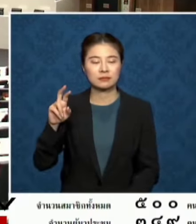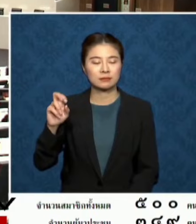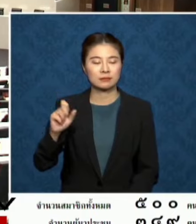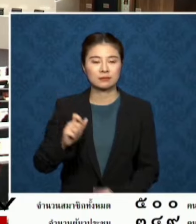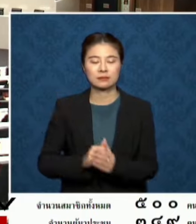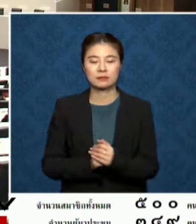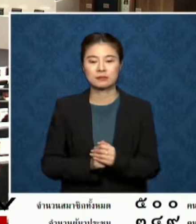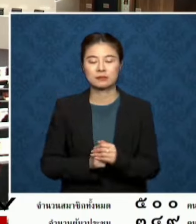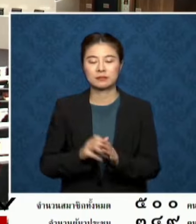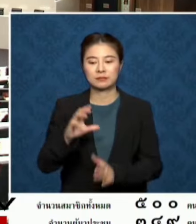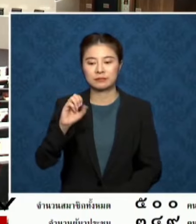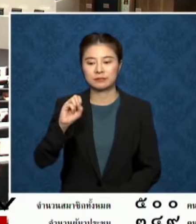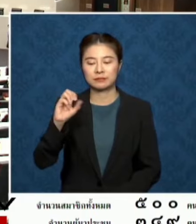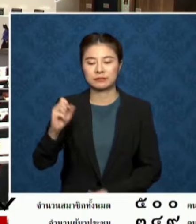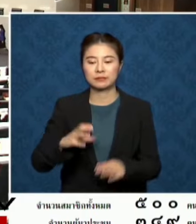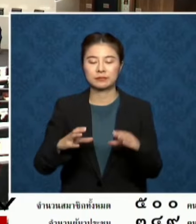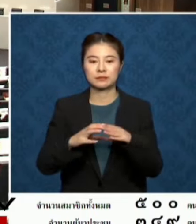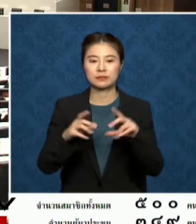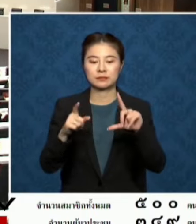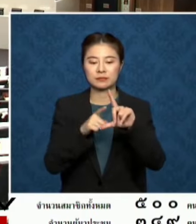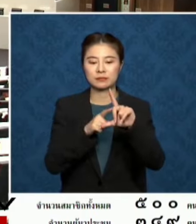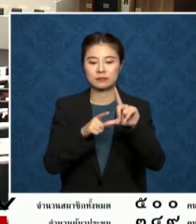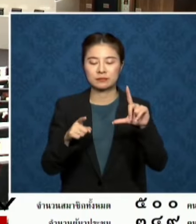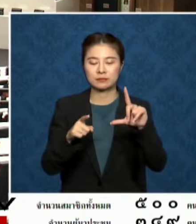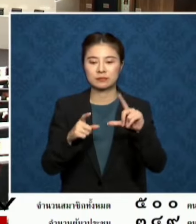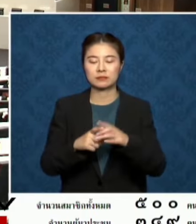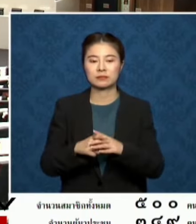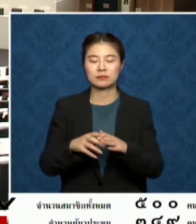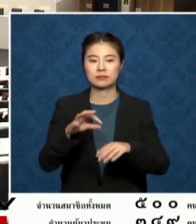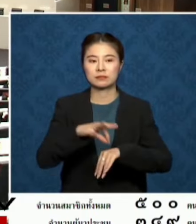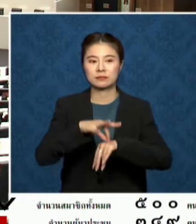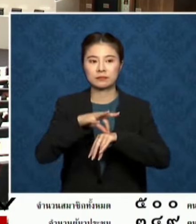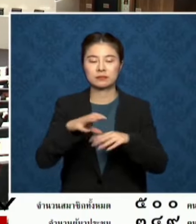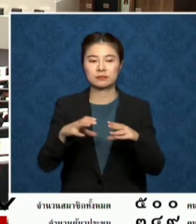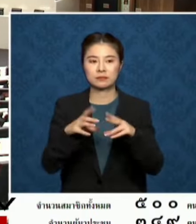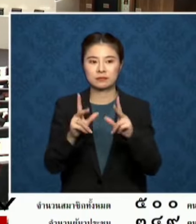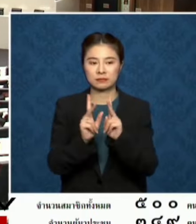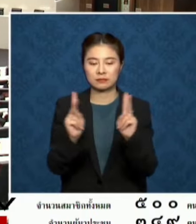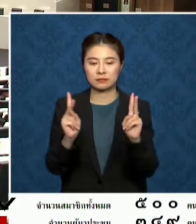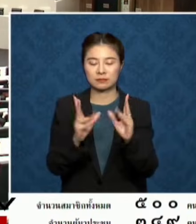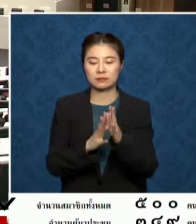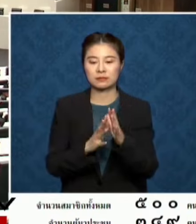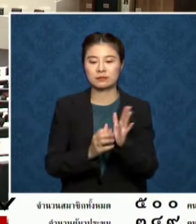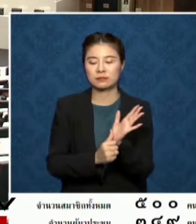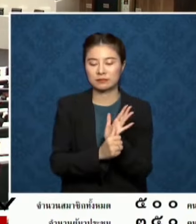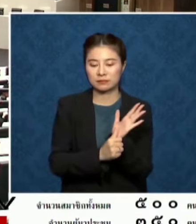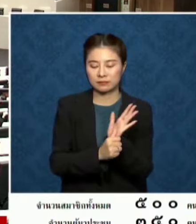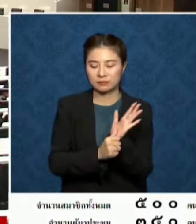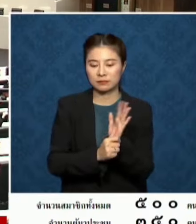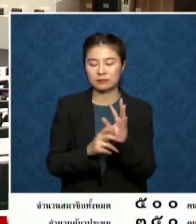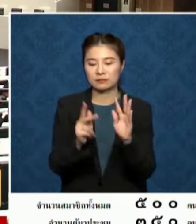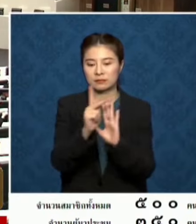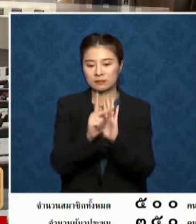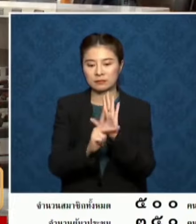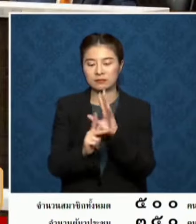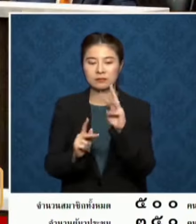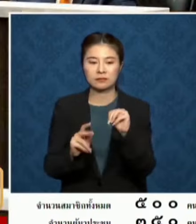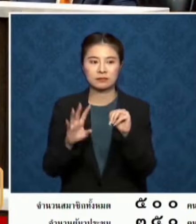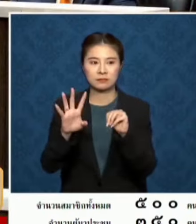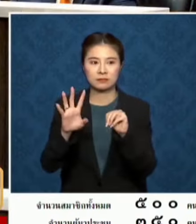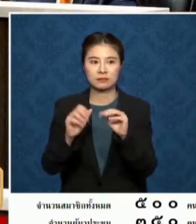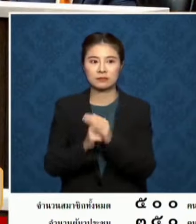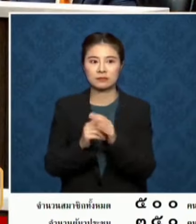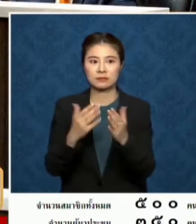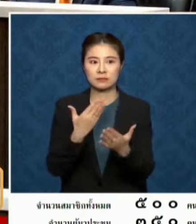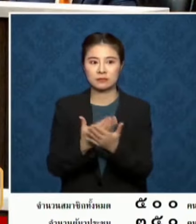รแบบบัญชีรายชื่อพรรคก้าวไกลค่ะในฐานะกรรมาธิการค่ะสงวนความเห็นสำหรับมาตรา4นะคะปรับลดเล็กน้อยค่ะประมาณ